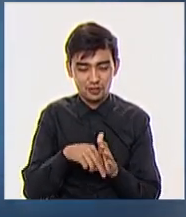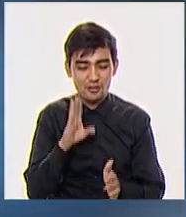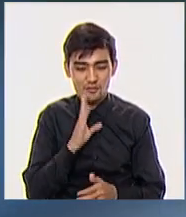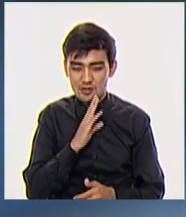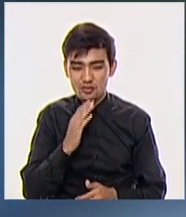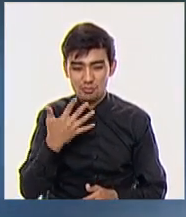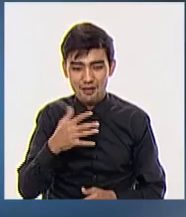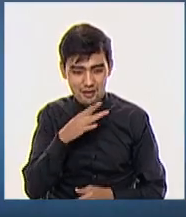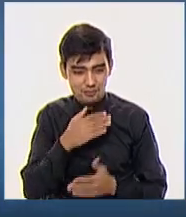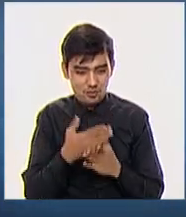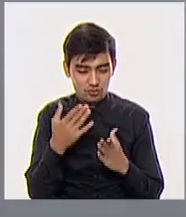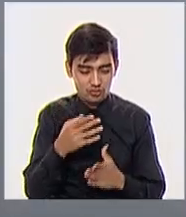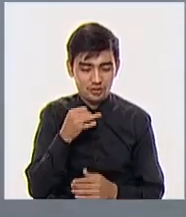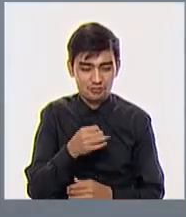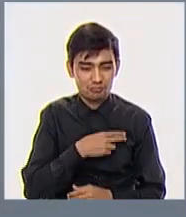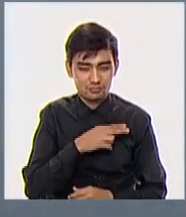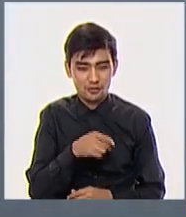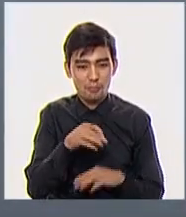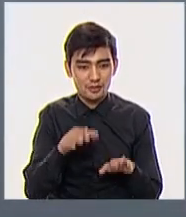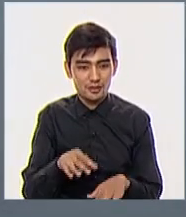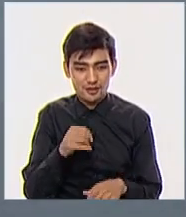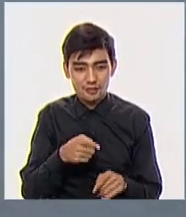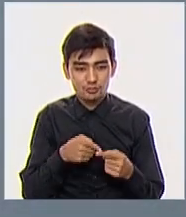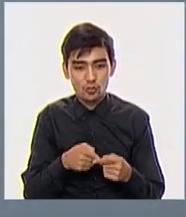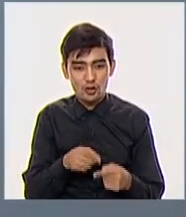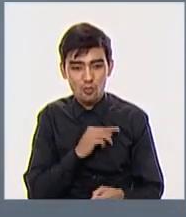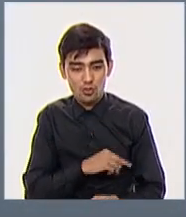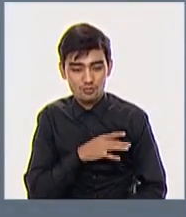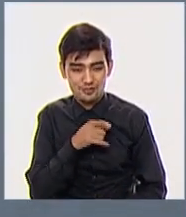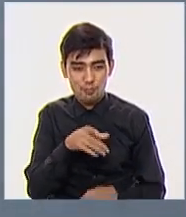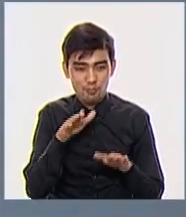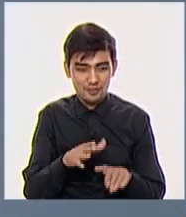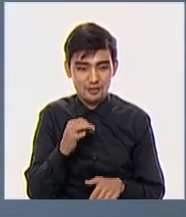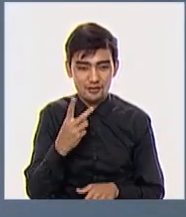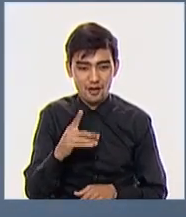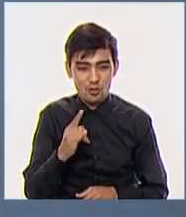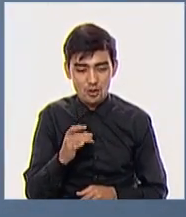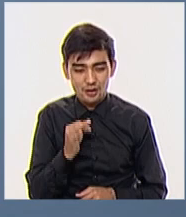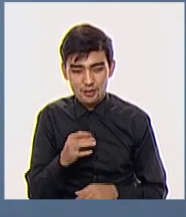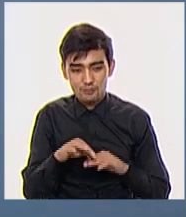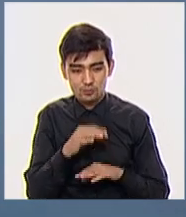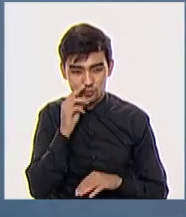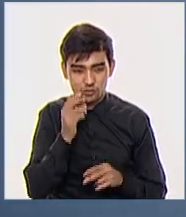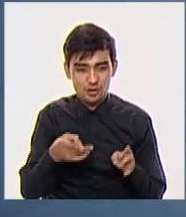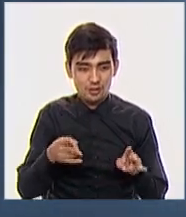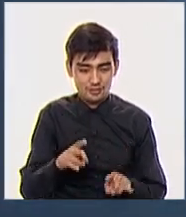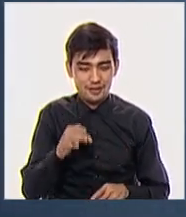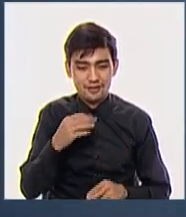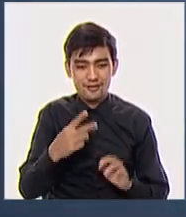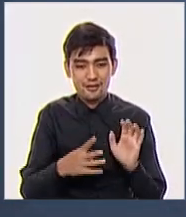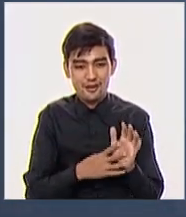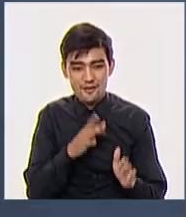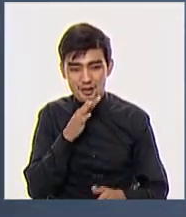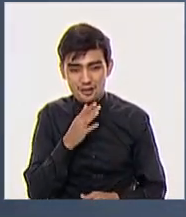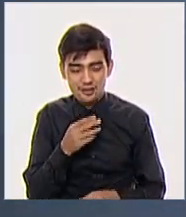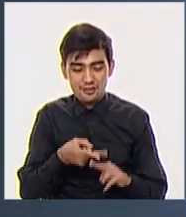жарақатынан сол жерде көз жұмды. Марқұм бұл бекетте еден жуушы болып жұмыс істеген екен. Артында екі баласы мен жұбайы қалды. Ал 29